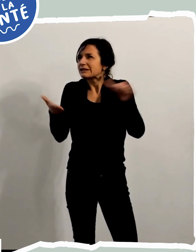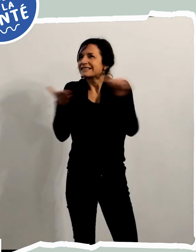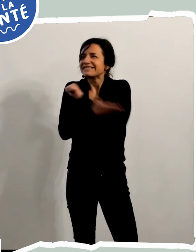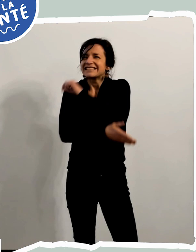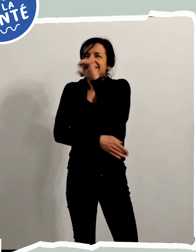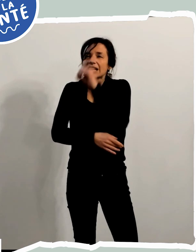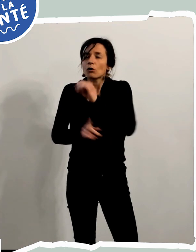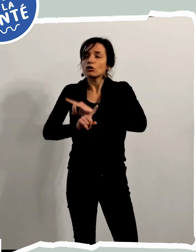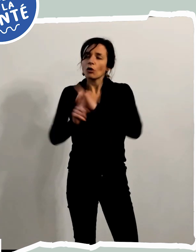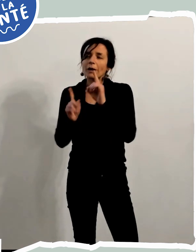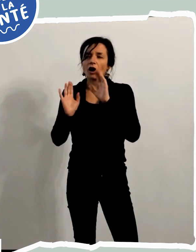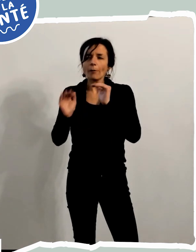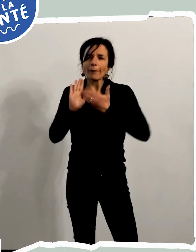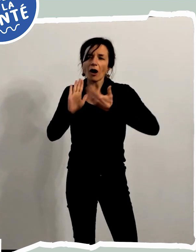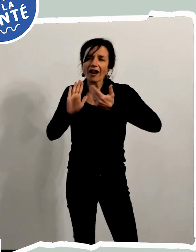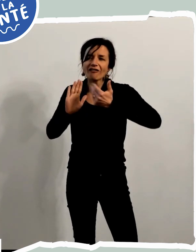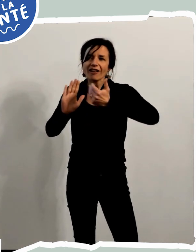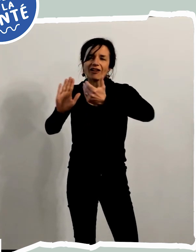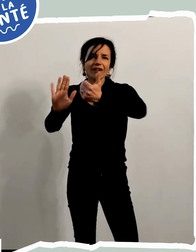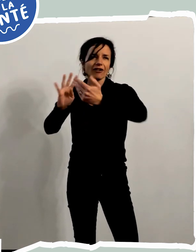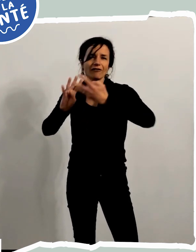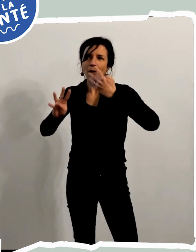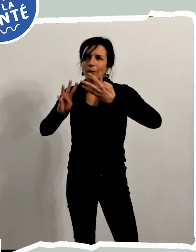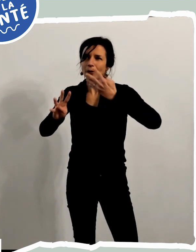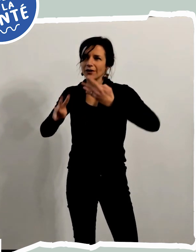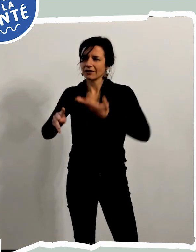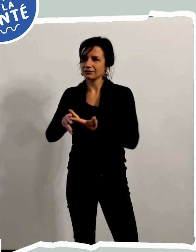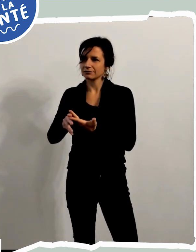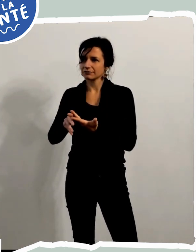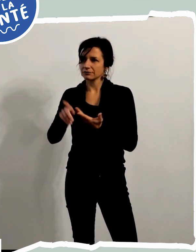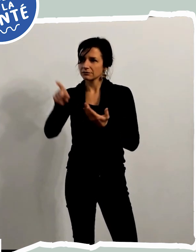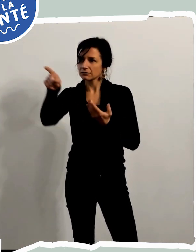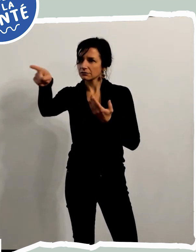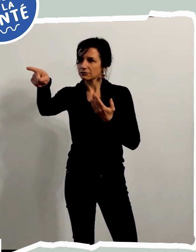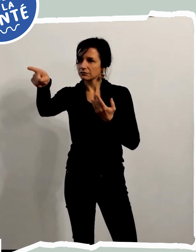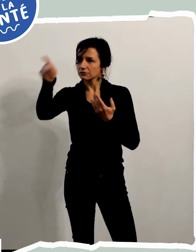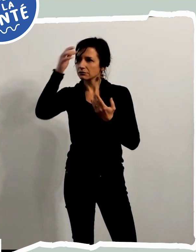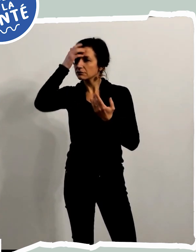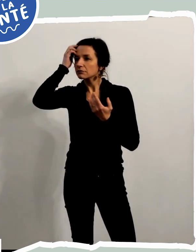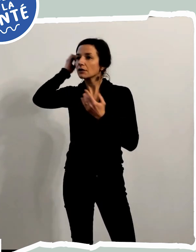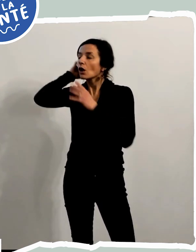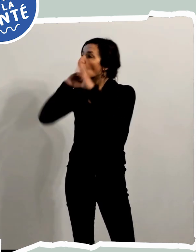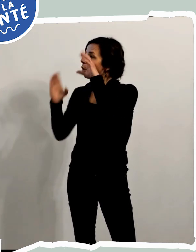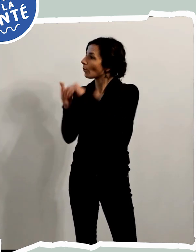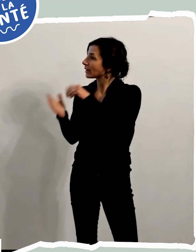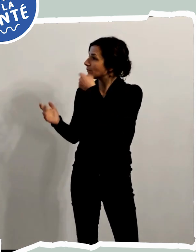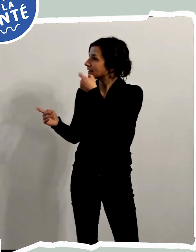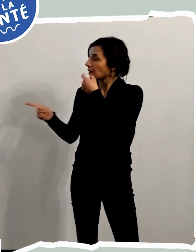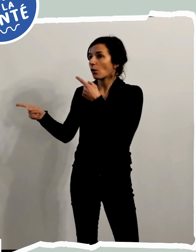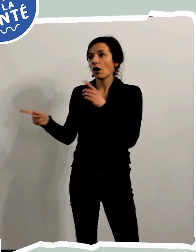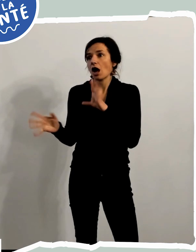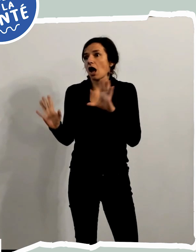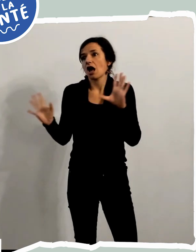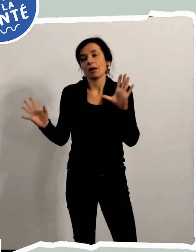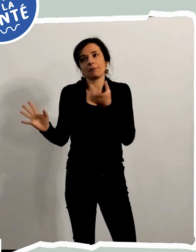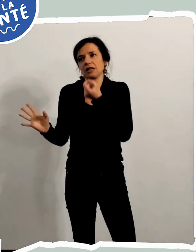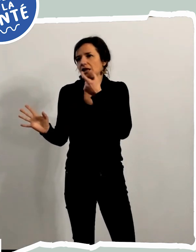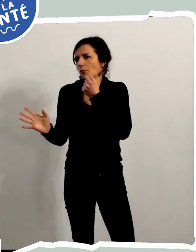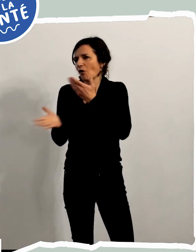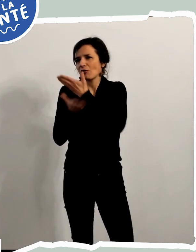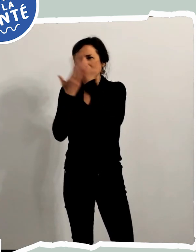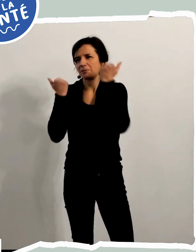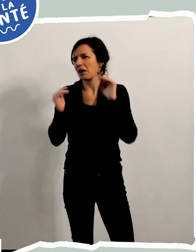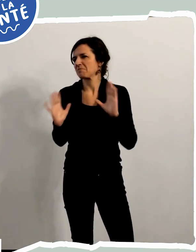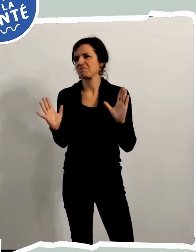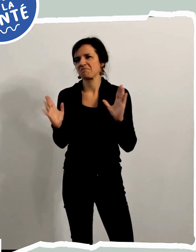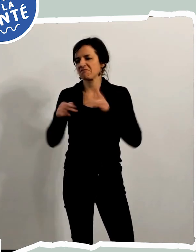polluants. Pour le lait maternel, pardon? Alors là, les médicaments, non, là, on n'a pas